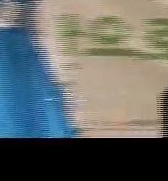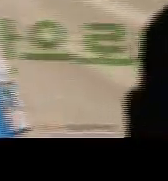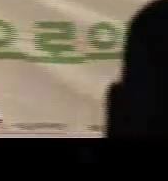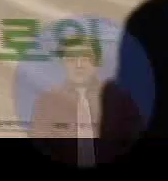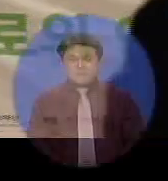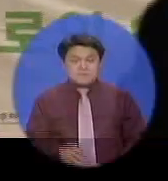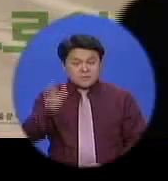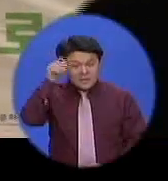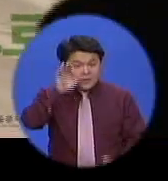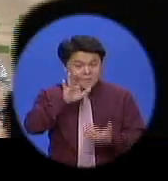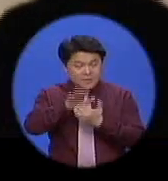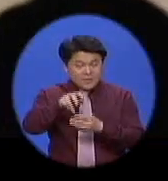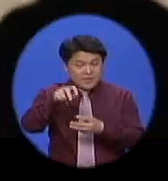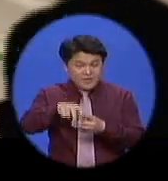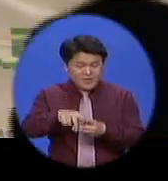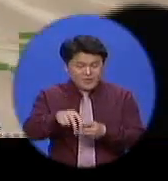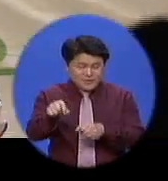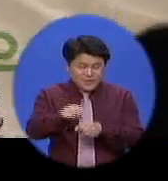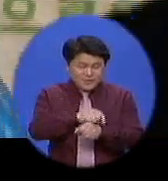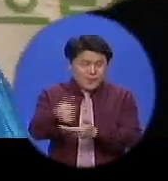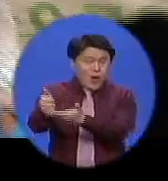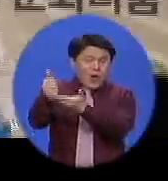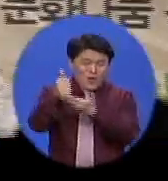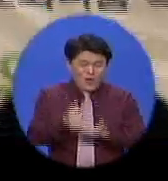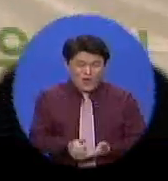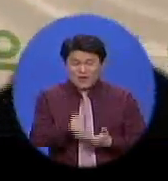치매 예방센터에 찾아온 특별한 손님,